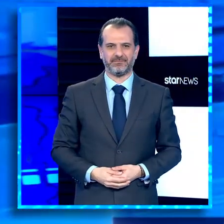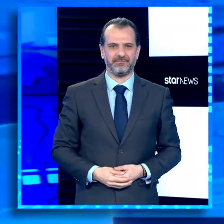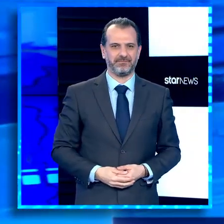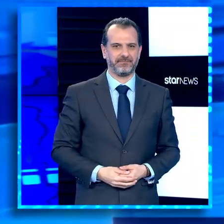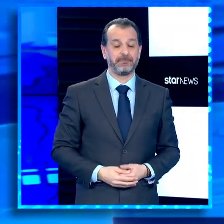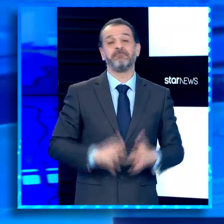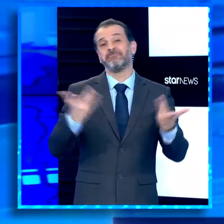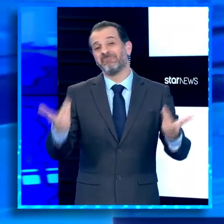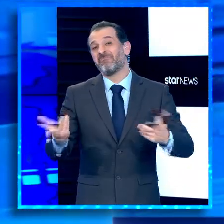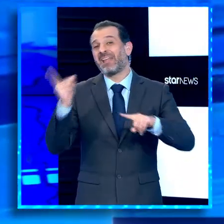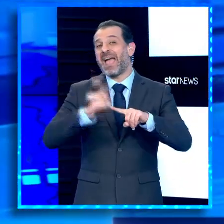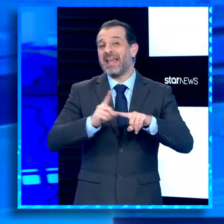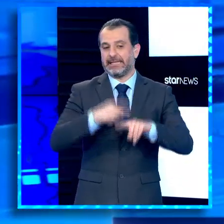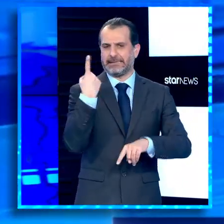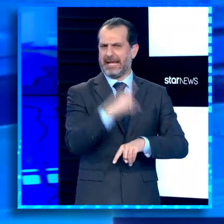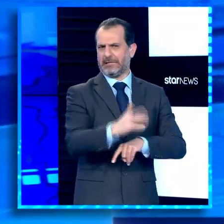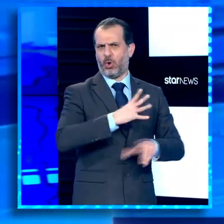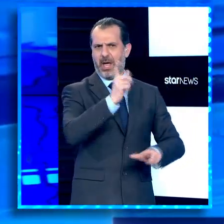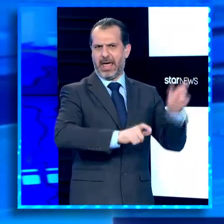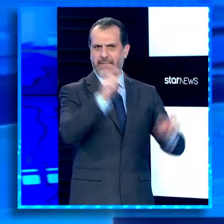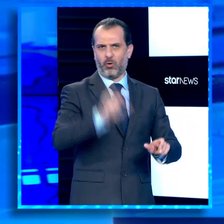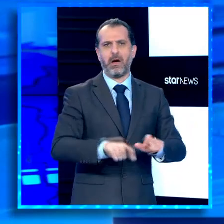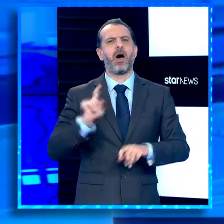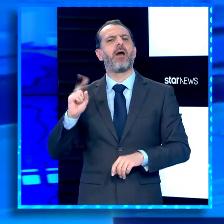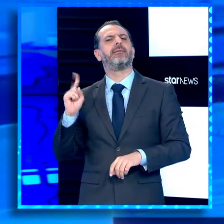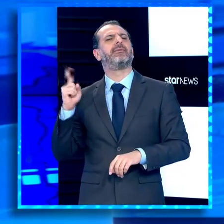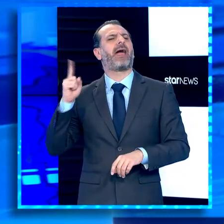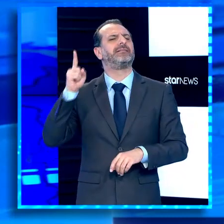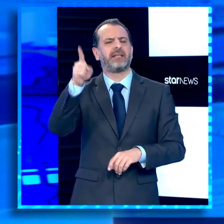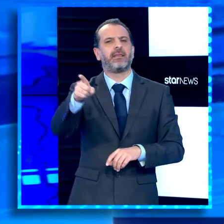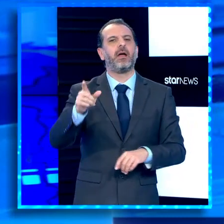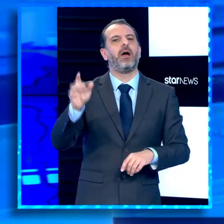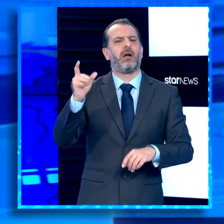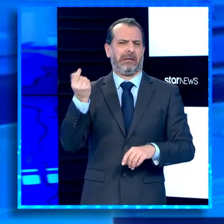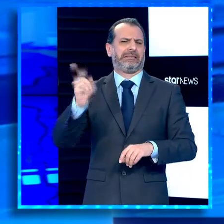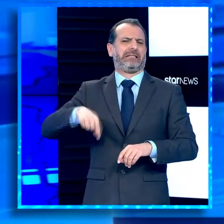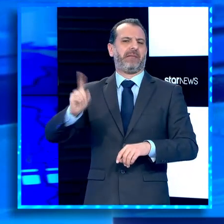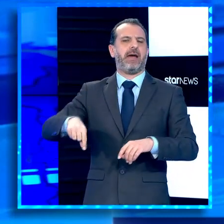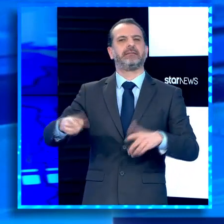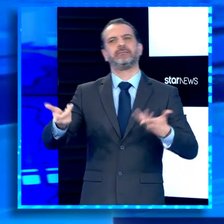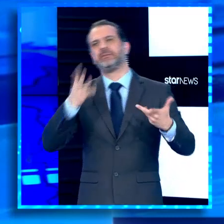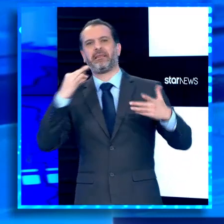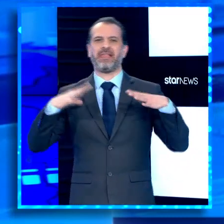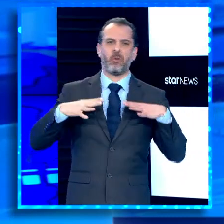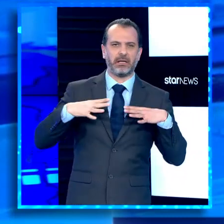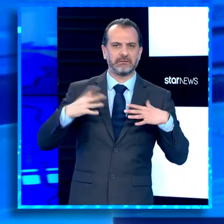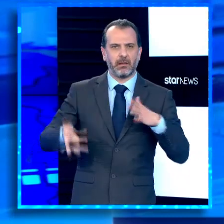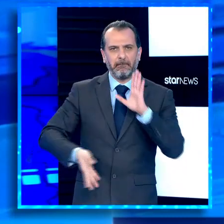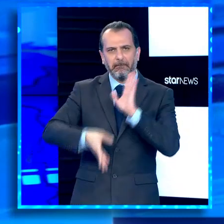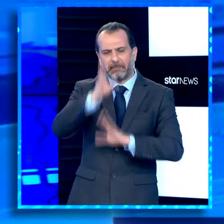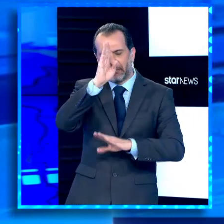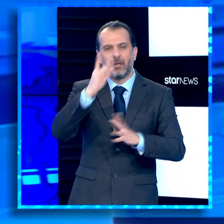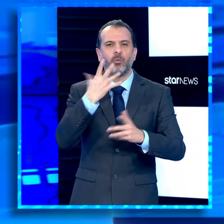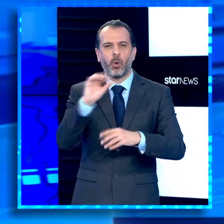Μεγάλη ταλαιπωρία, κυρίες και κύριοι, για 100 Έλληνες ταξιδιώτες που πήγαν στο εξωτερικό για λίγες ημέρες ξεγνιασιάς. Είναι εγκλωβισμένοι από